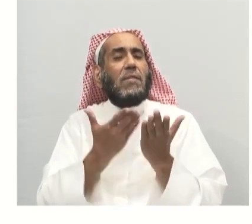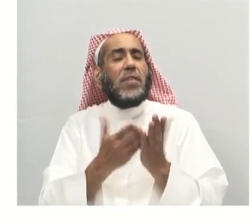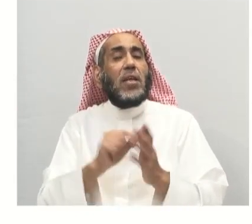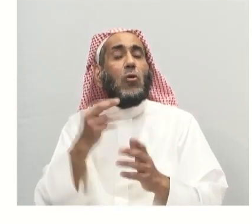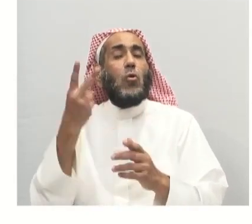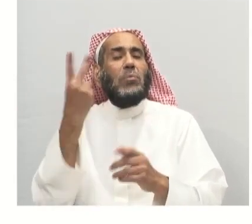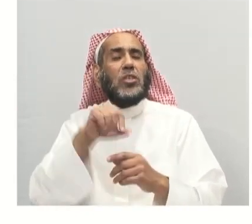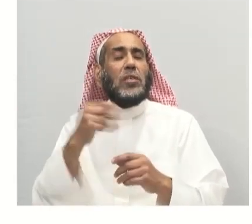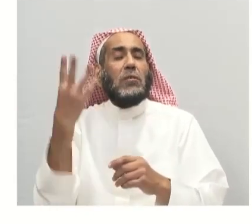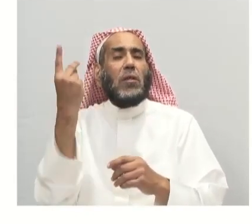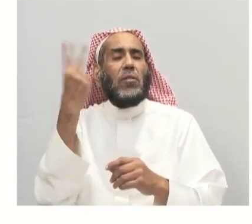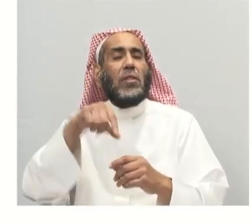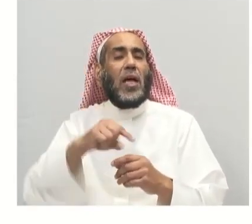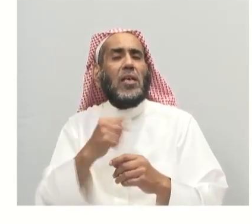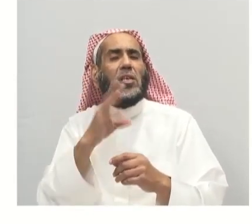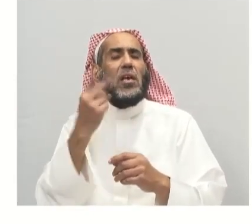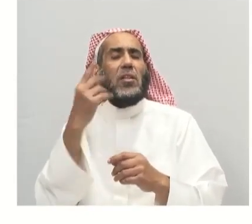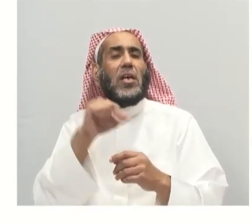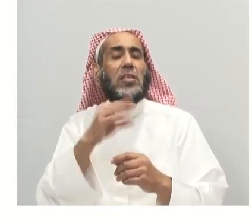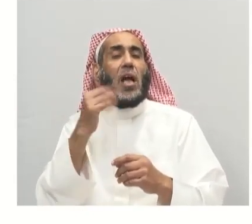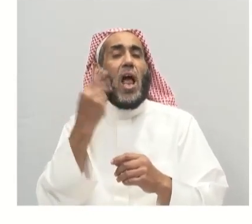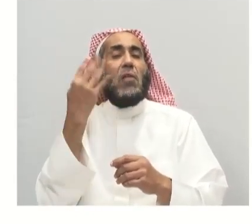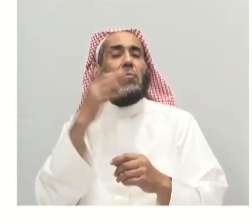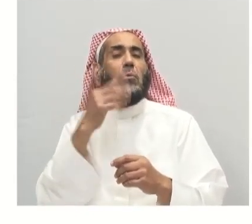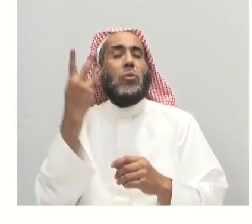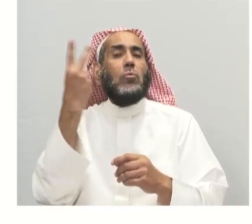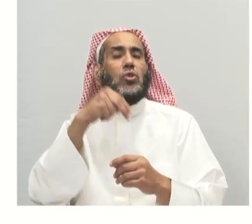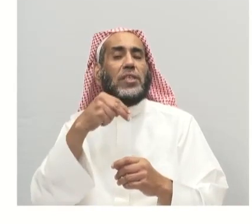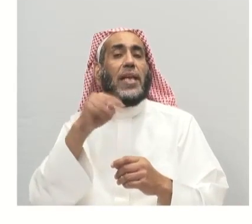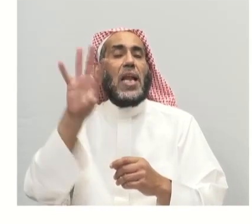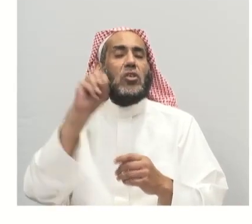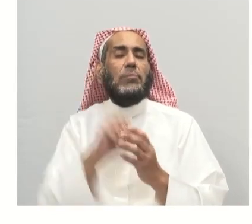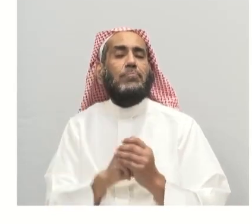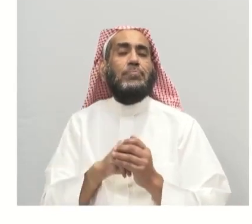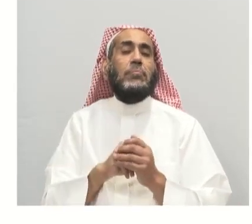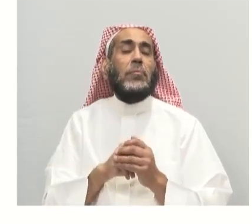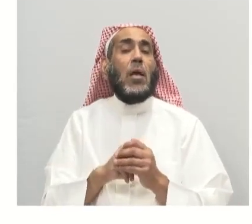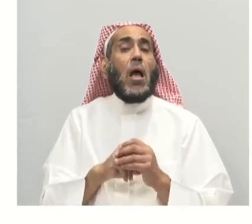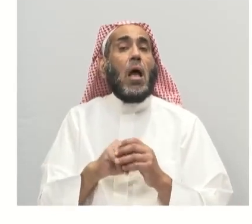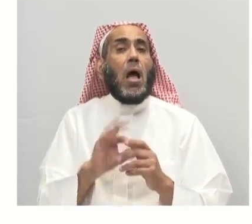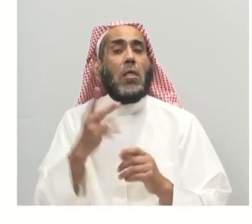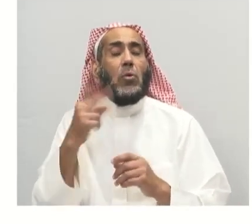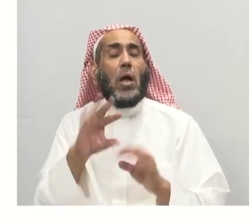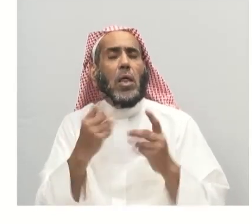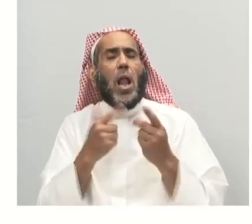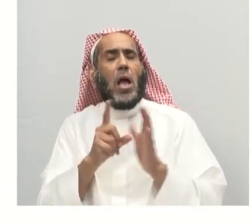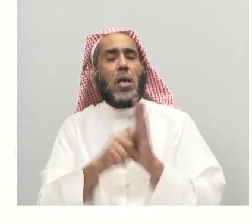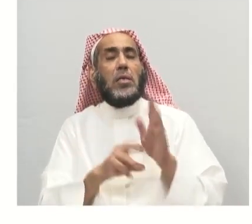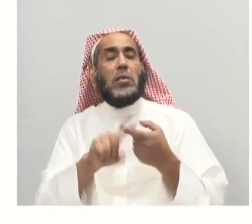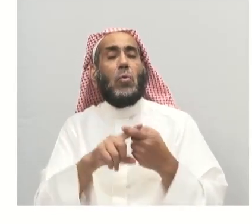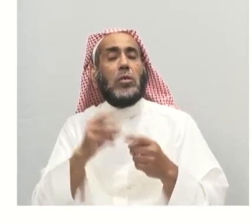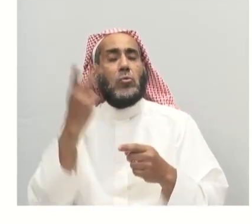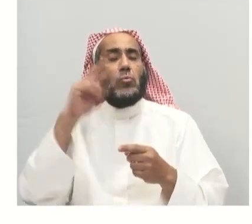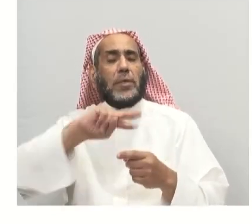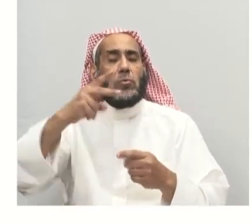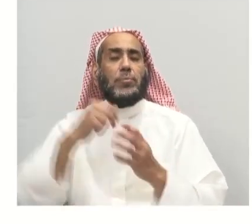20/12 1422 للهجره هنا هذا المثال وهو لائحه زواج السعودي بغير سعوديه